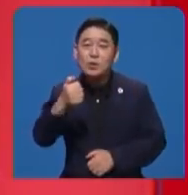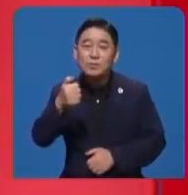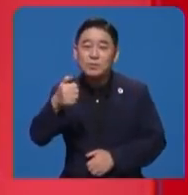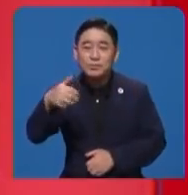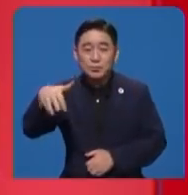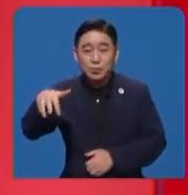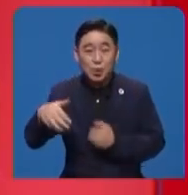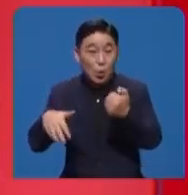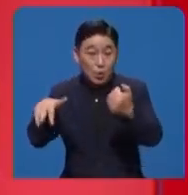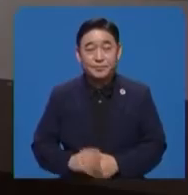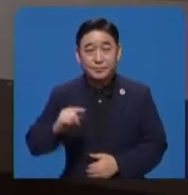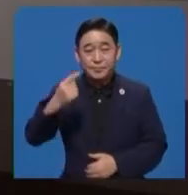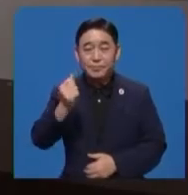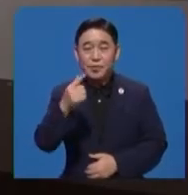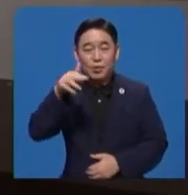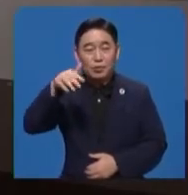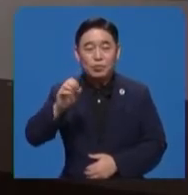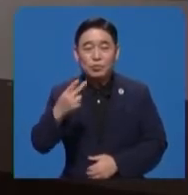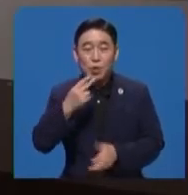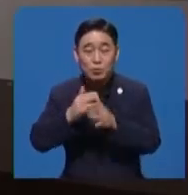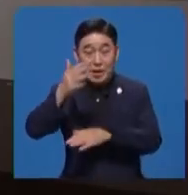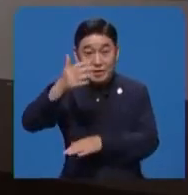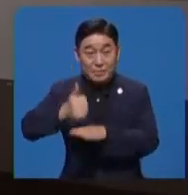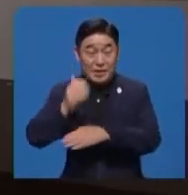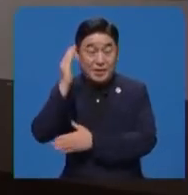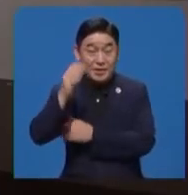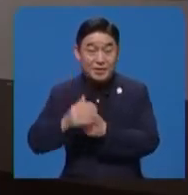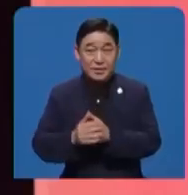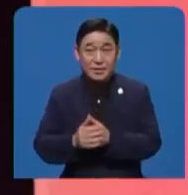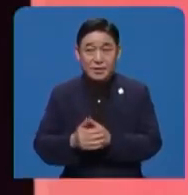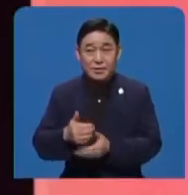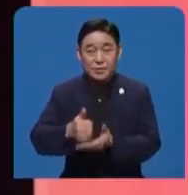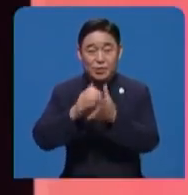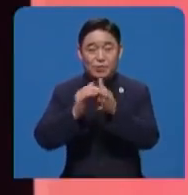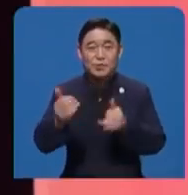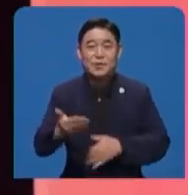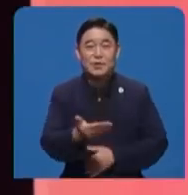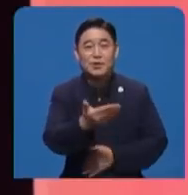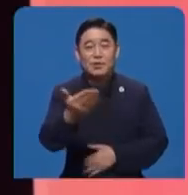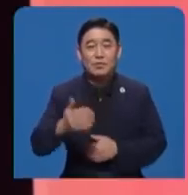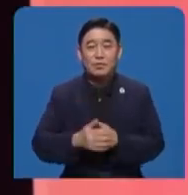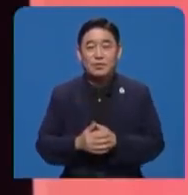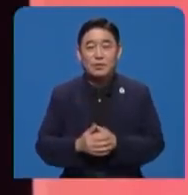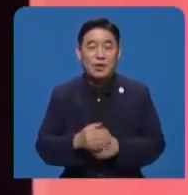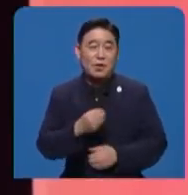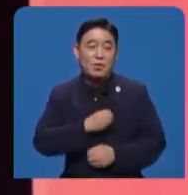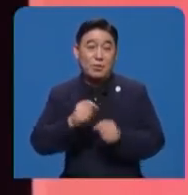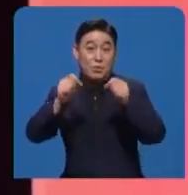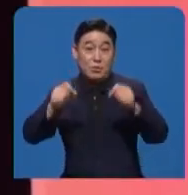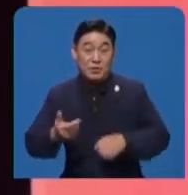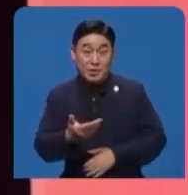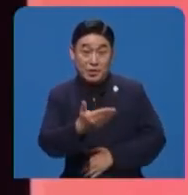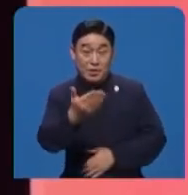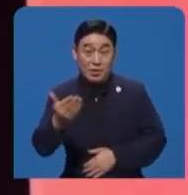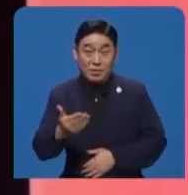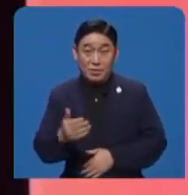50초씩 발언 기회 드리겠습니다. 홍준표 후보 마무리 발언. 존경하는 국민 여러분, 그리고 당원동지